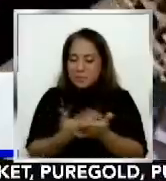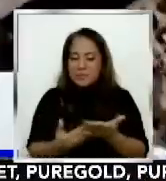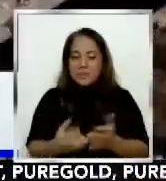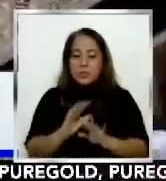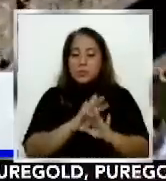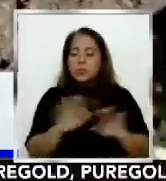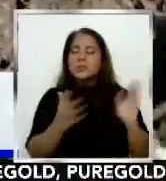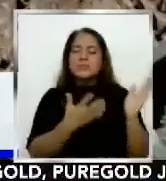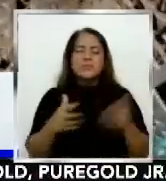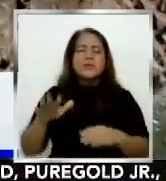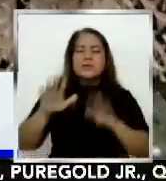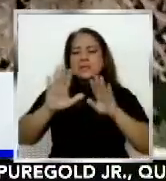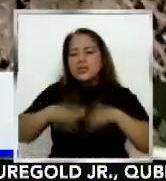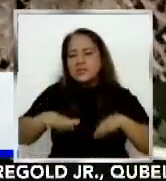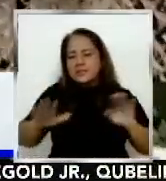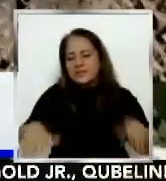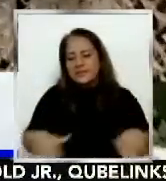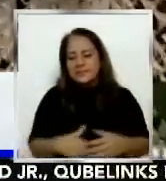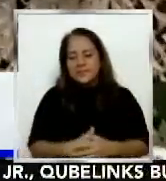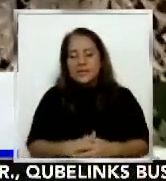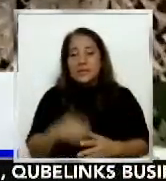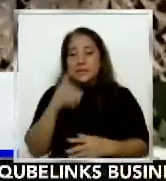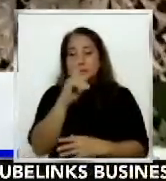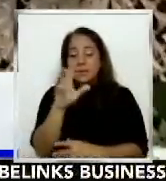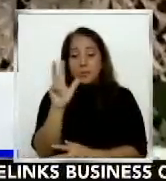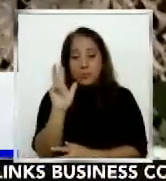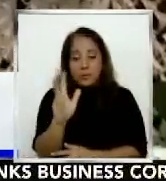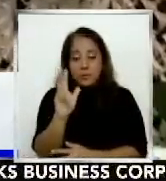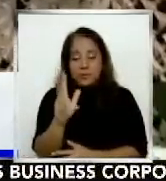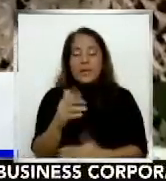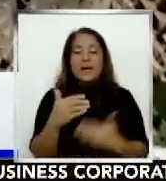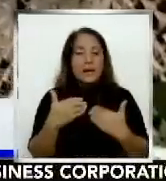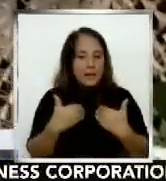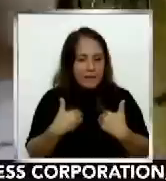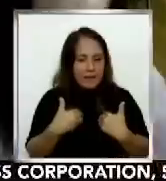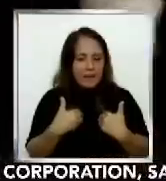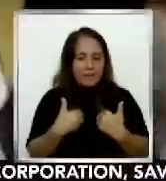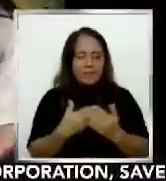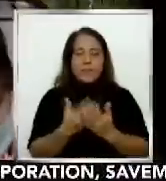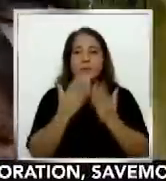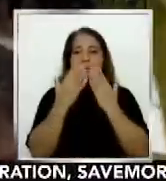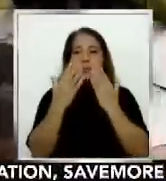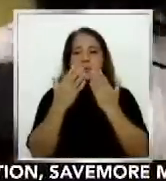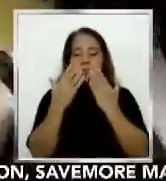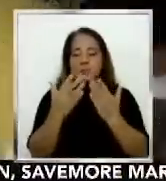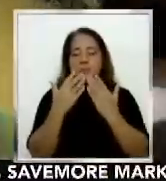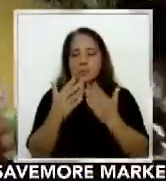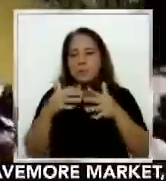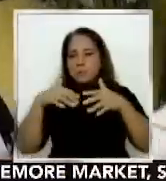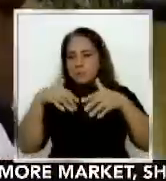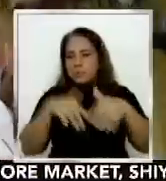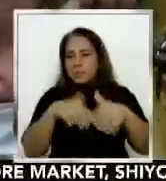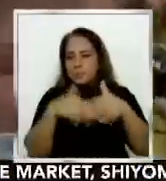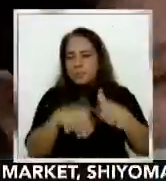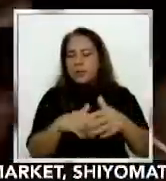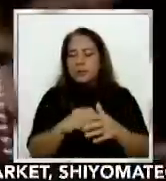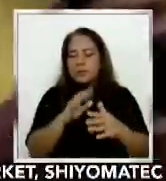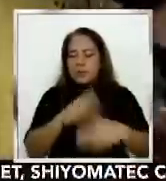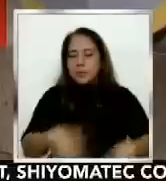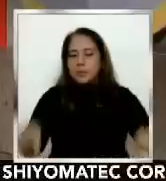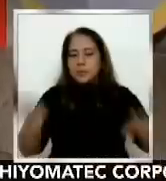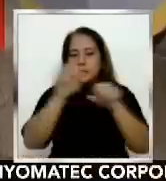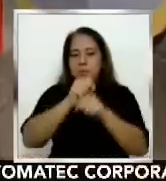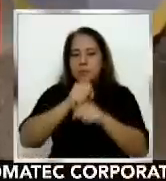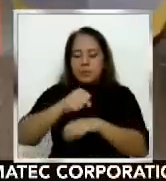bata. Sa December 30, magkakaroon ng Thanksgiving motorcade na matatapos sa hating gabi ng December